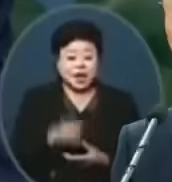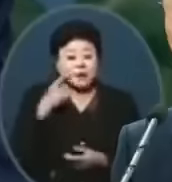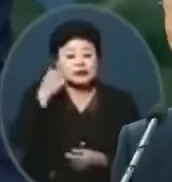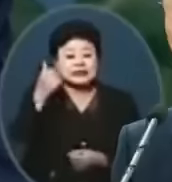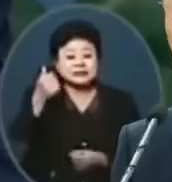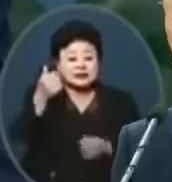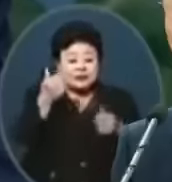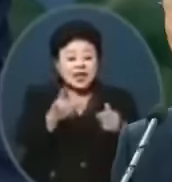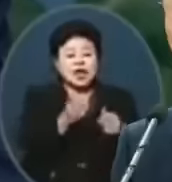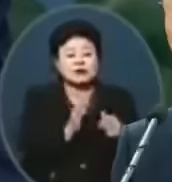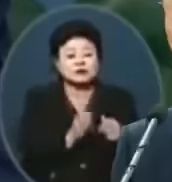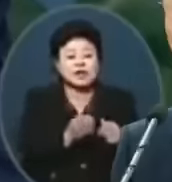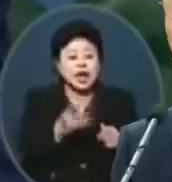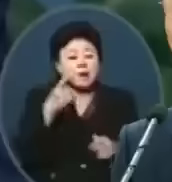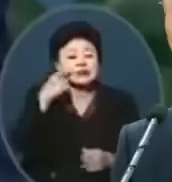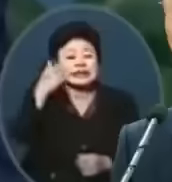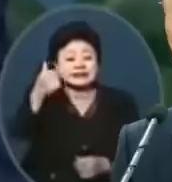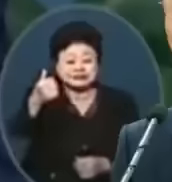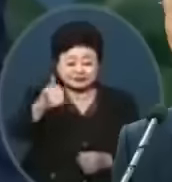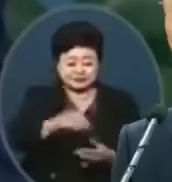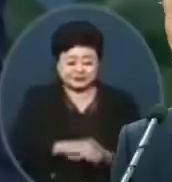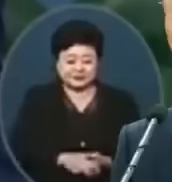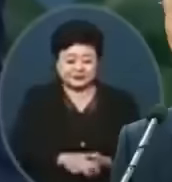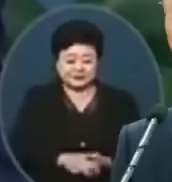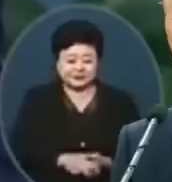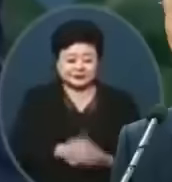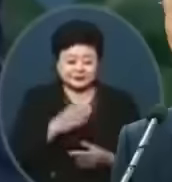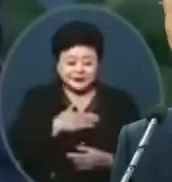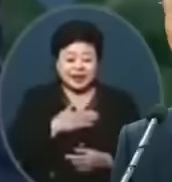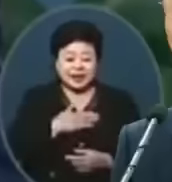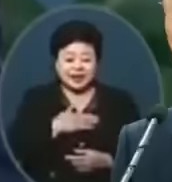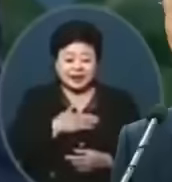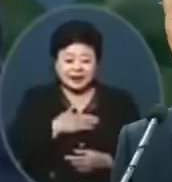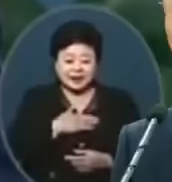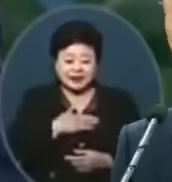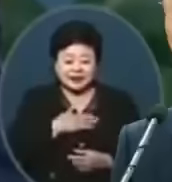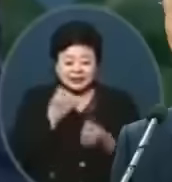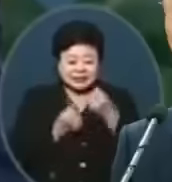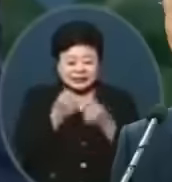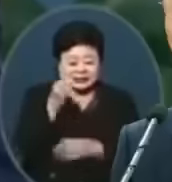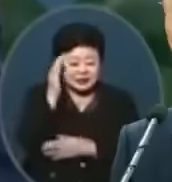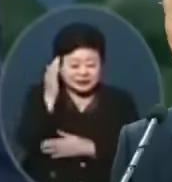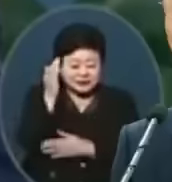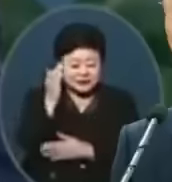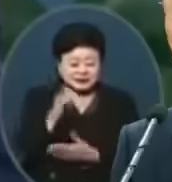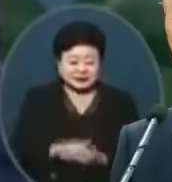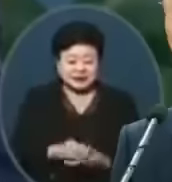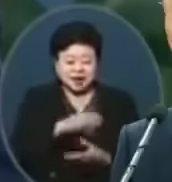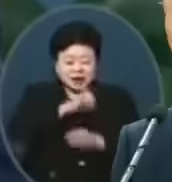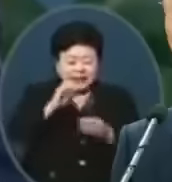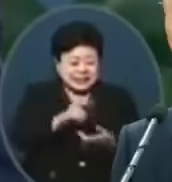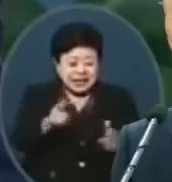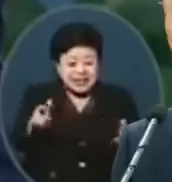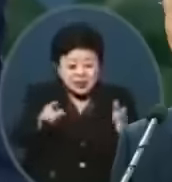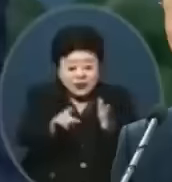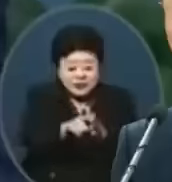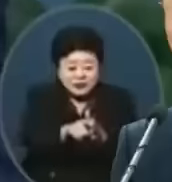목사님들에게 부탁을 했습니다. 목사님, 내가 여기 와서 강연한 것이 헛되지 않기 위해서